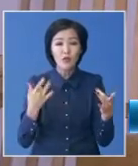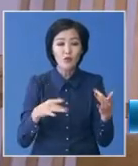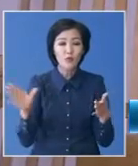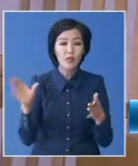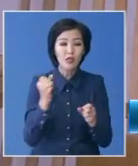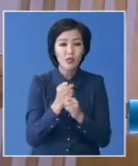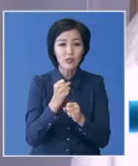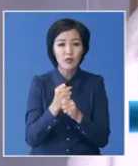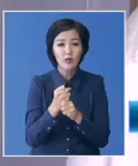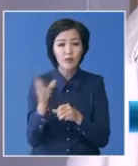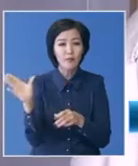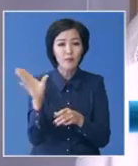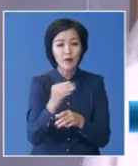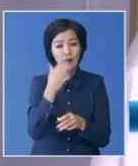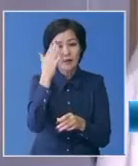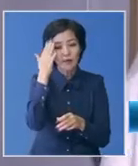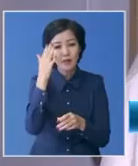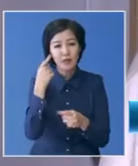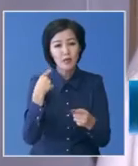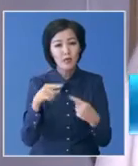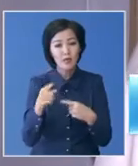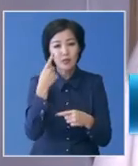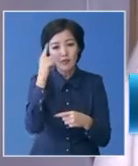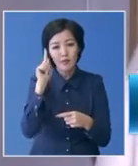меңгерген. Енді әр домбыраның өзі